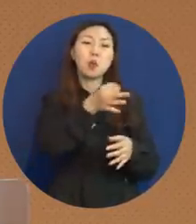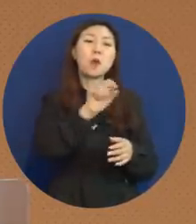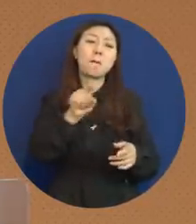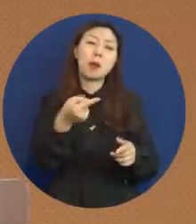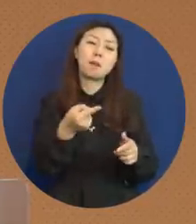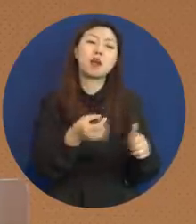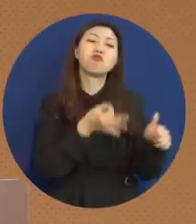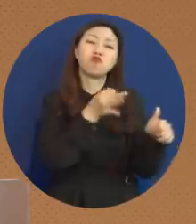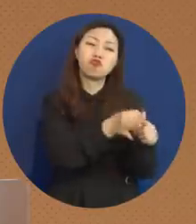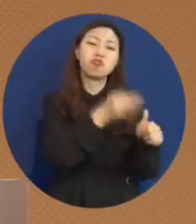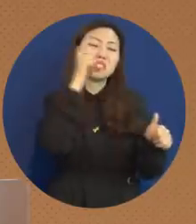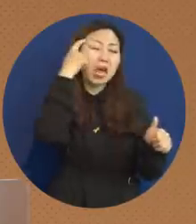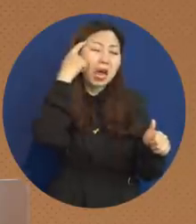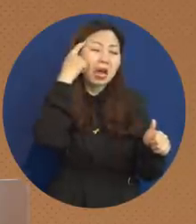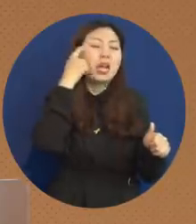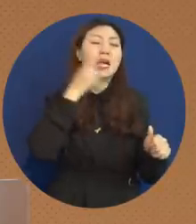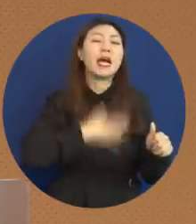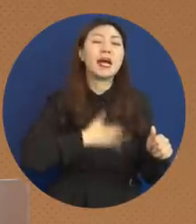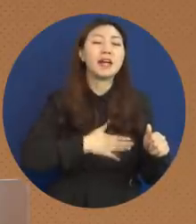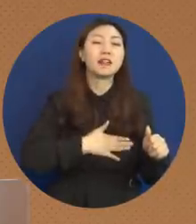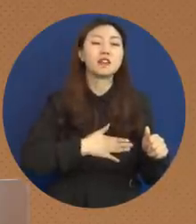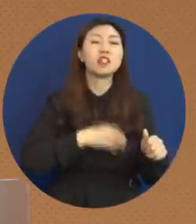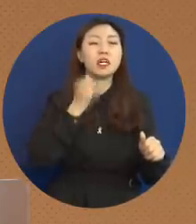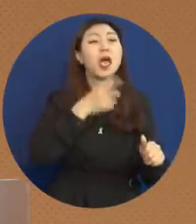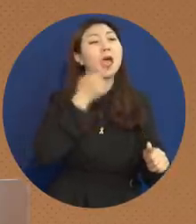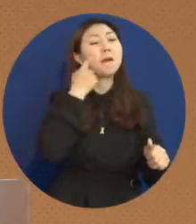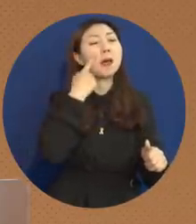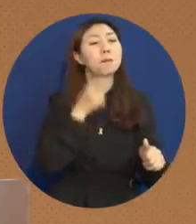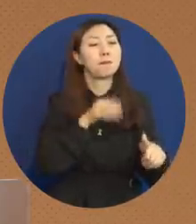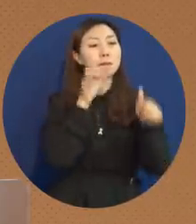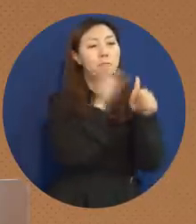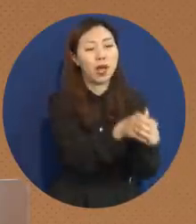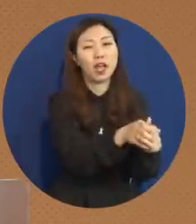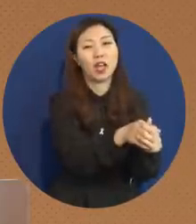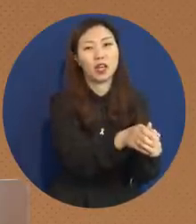자기가 계산하고 해보세요. 이렇게 엉켜이 탁! 해버려야 돼.